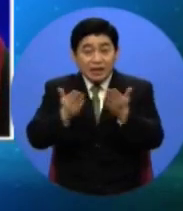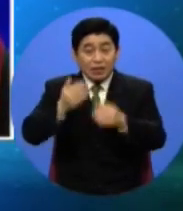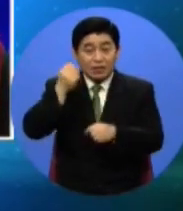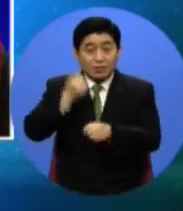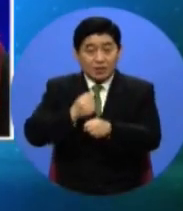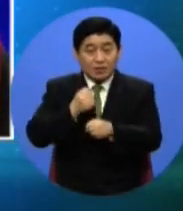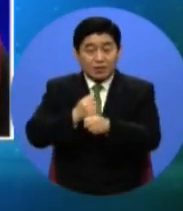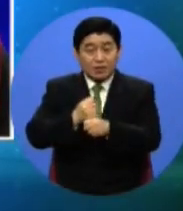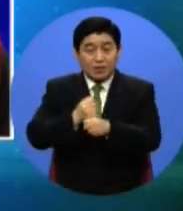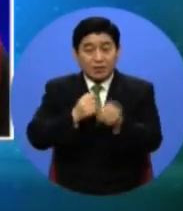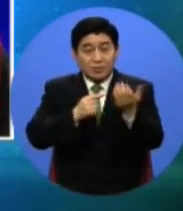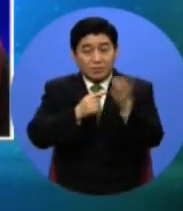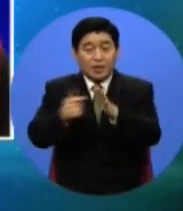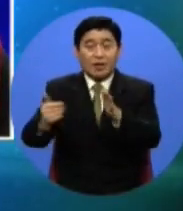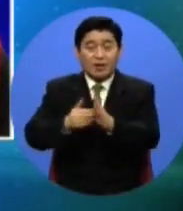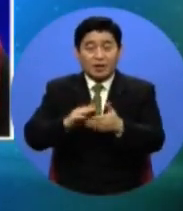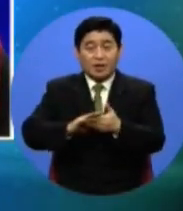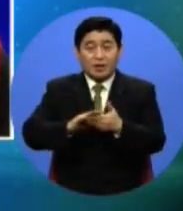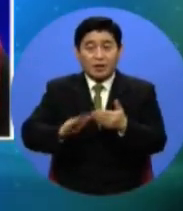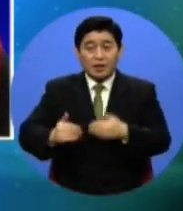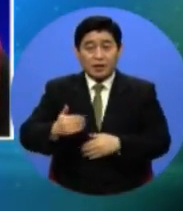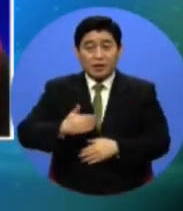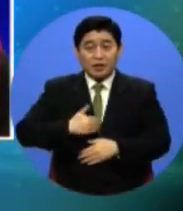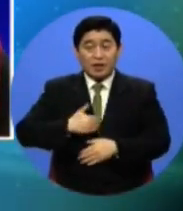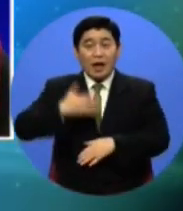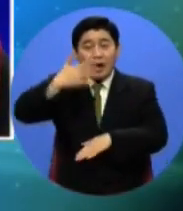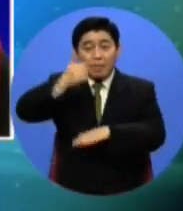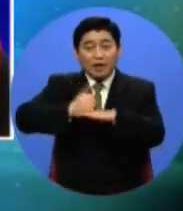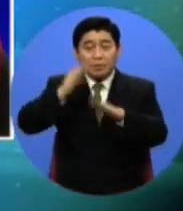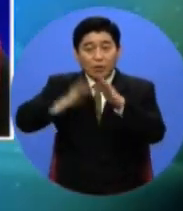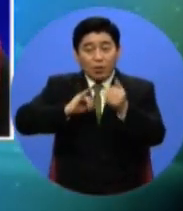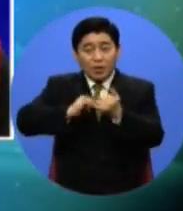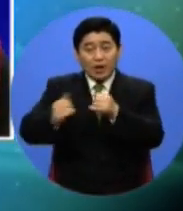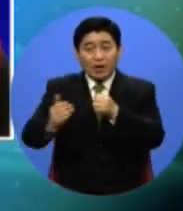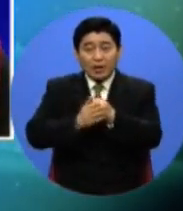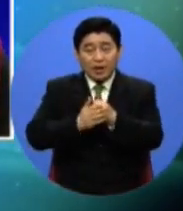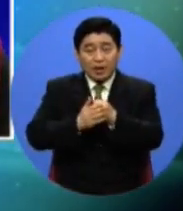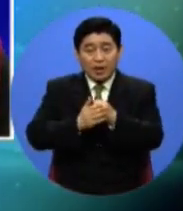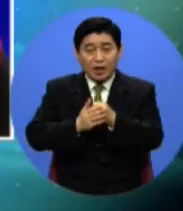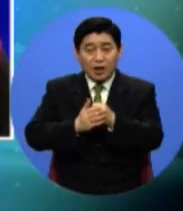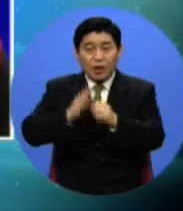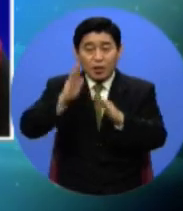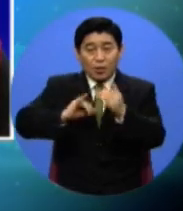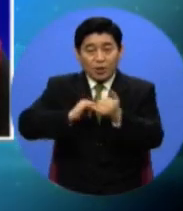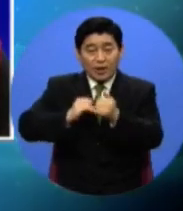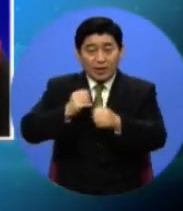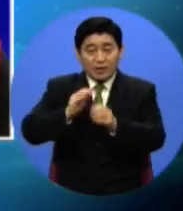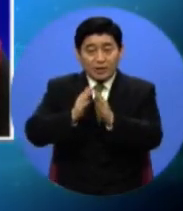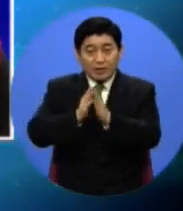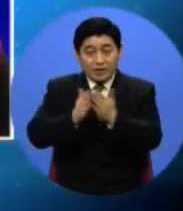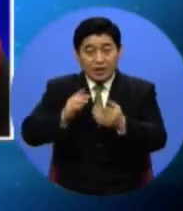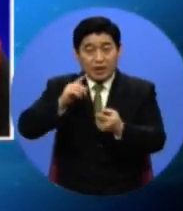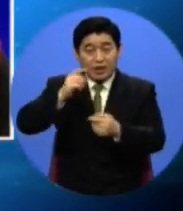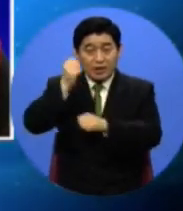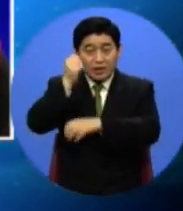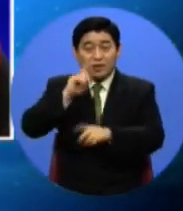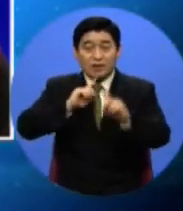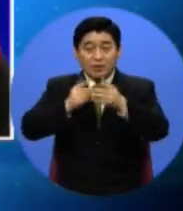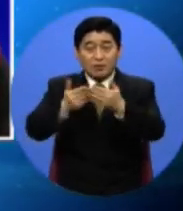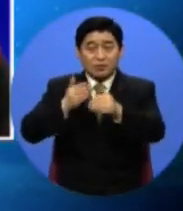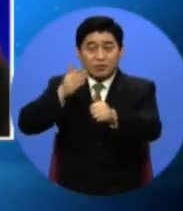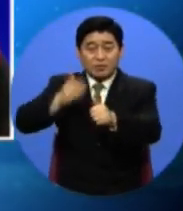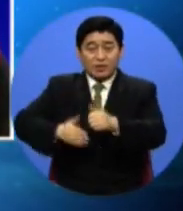어 엮어서 내놓았습니다 그것이 저의 최종 공략이니 그 공약집에 근거해서 어 말씀해 주시기를 부탁을